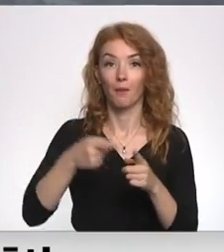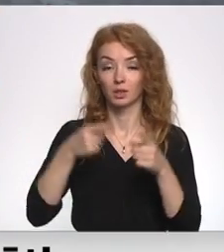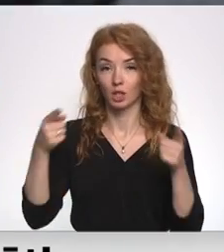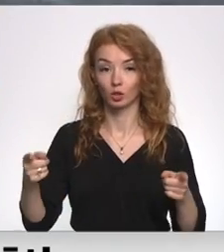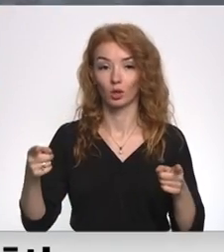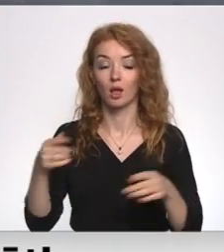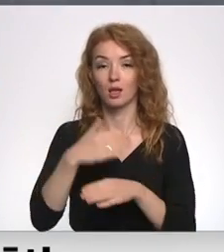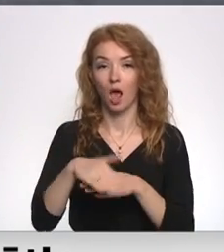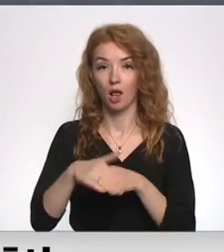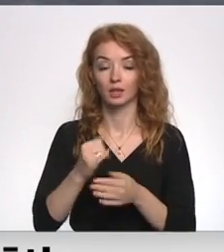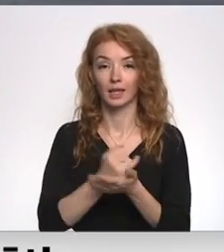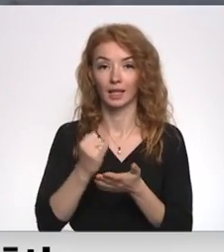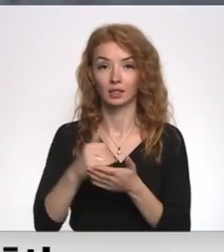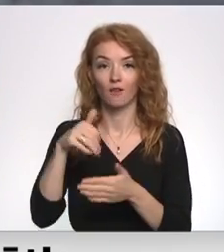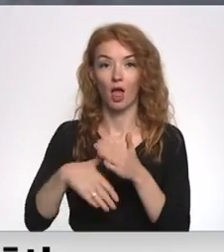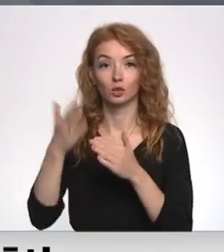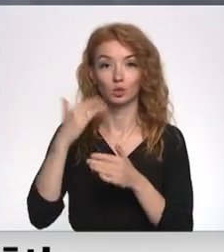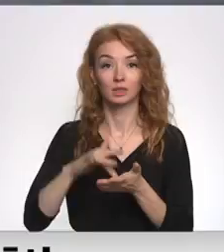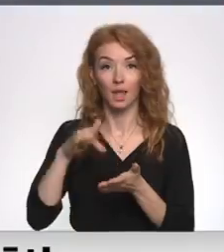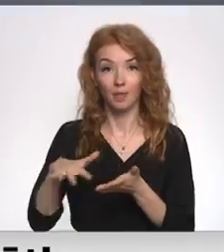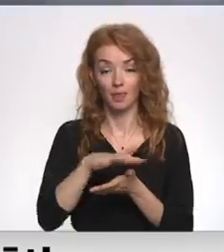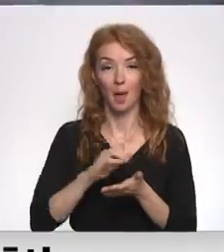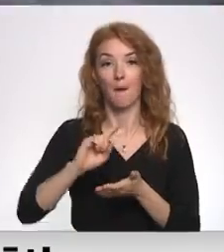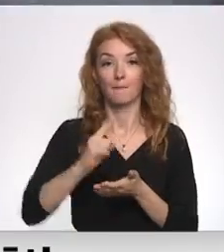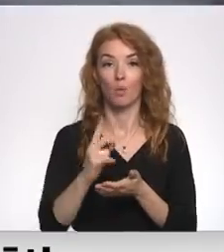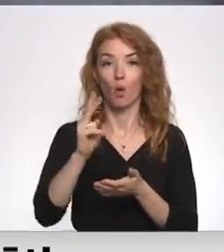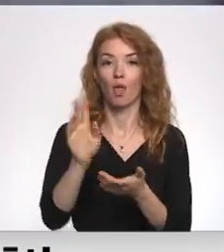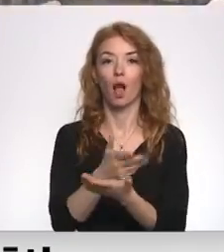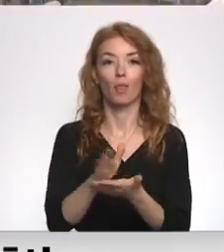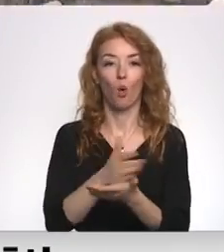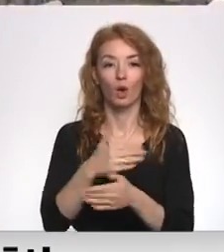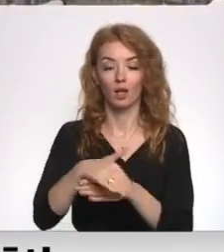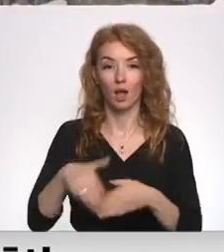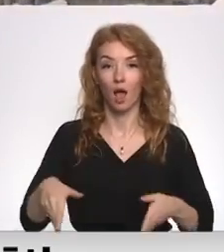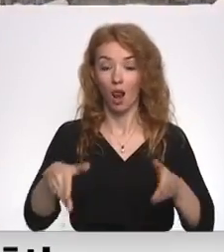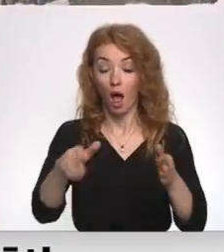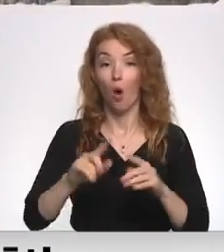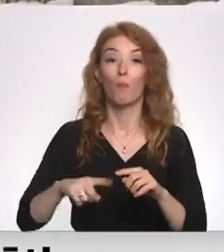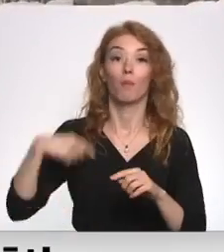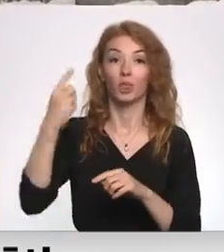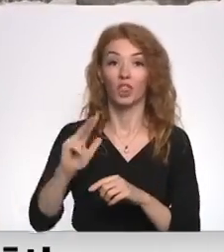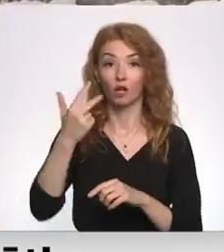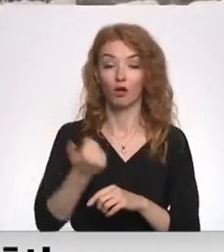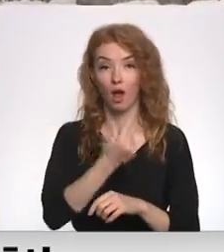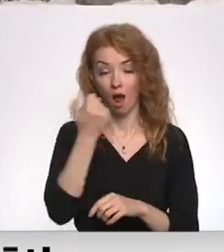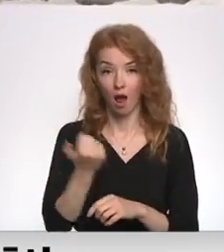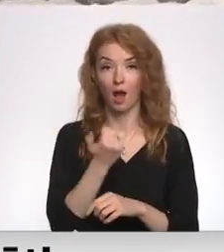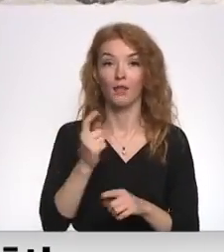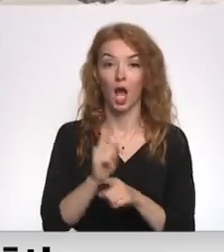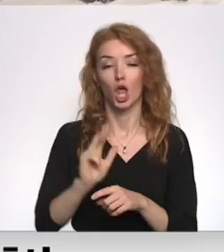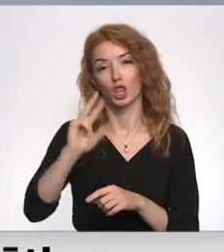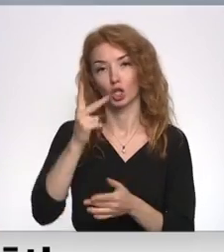ietu tīrīšana tiks īstenot vēsturiskajā centrā un pirmās un otrās kategorijas ielās. Bet trešajā gadā ietves tiks tīrīts arī